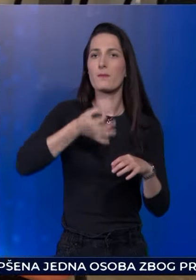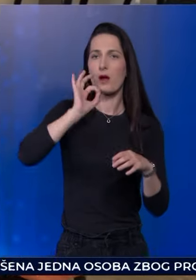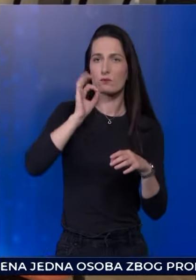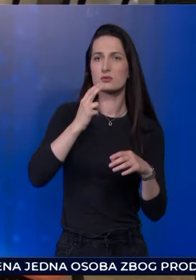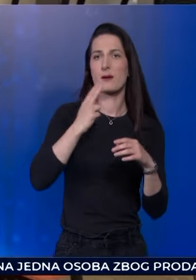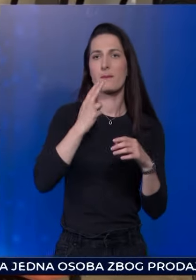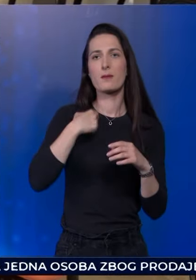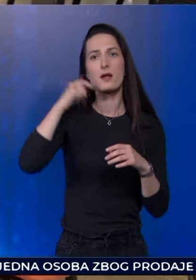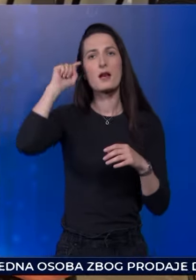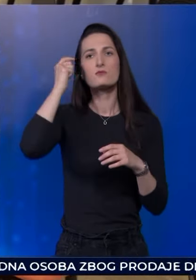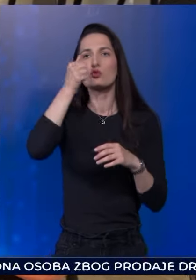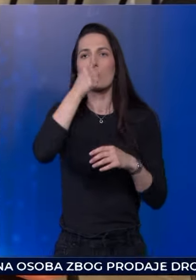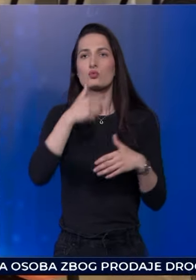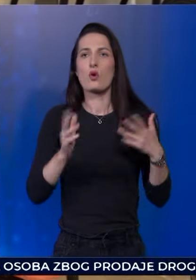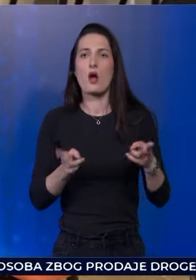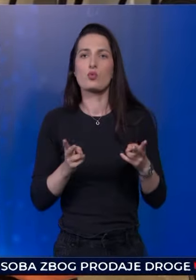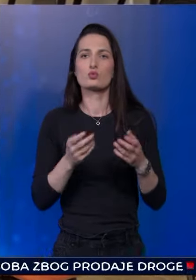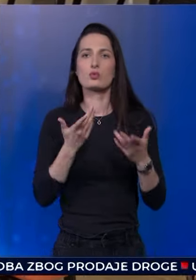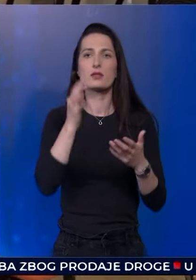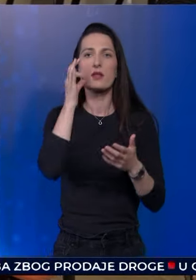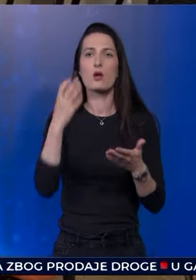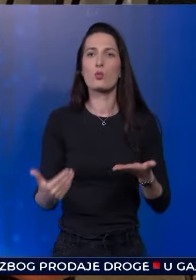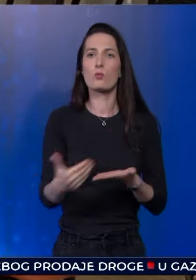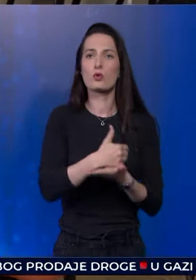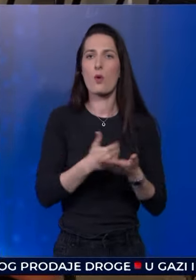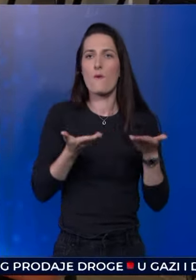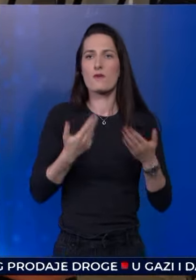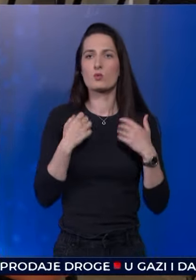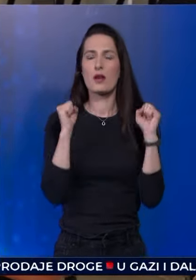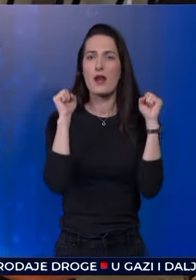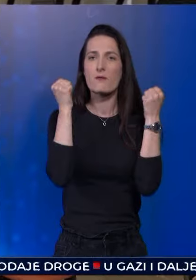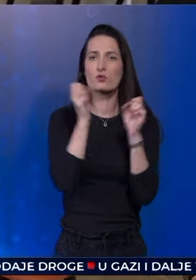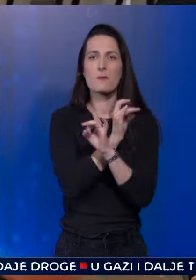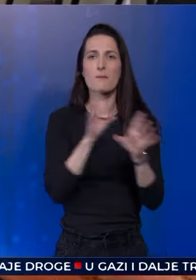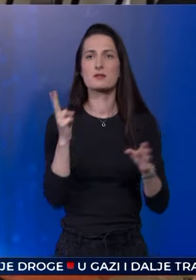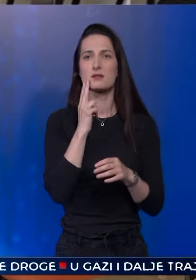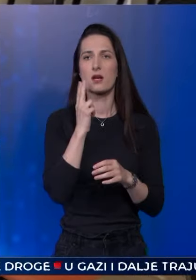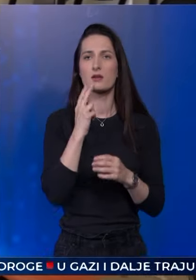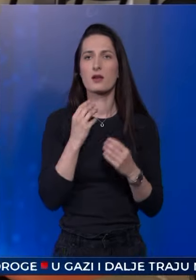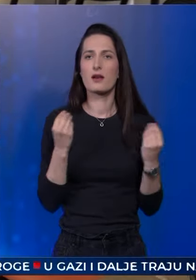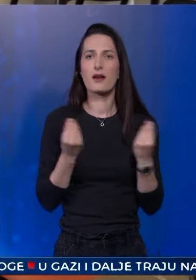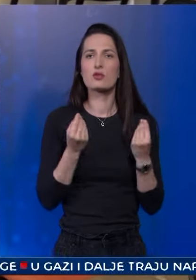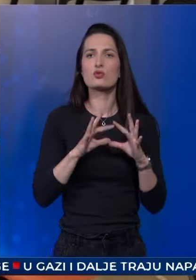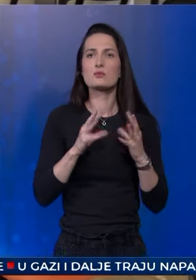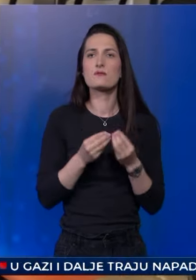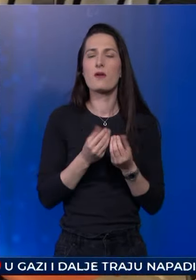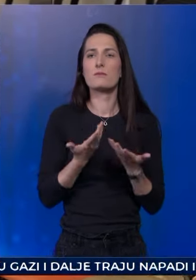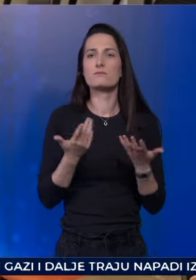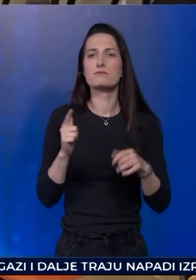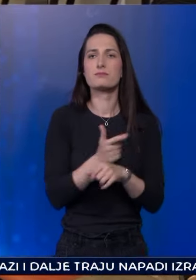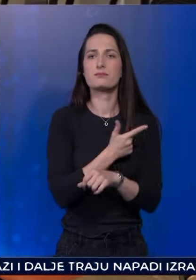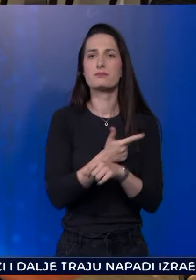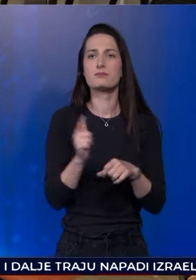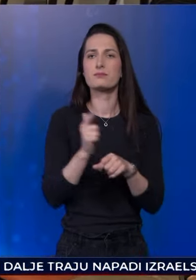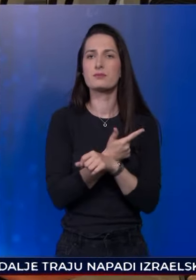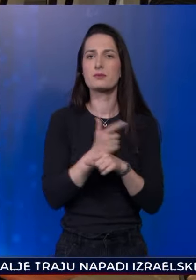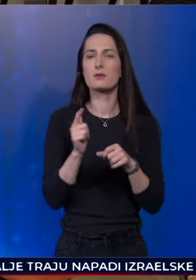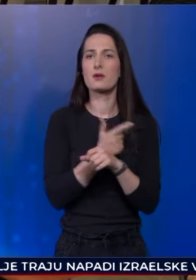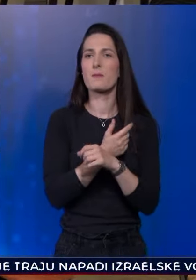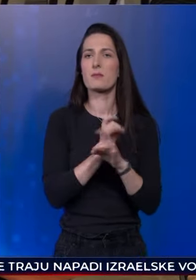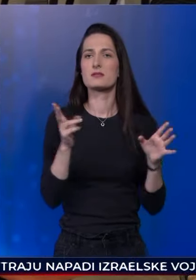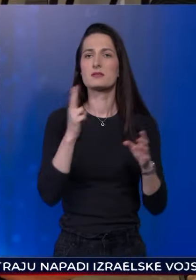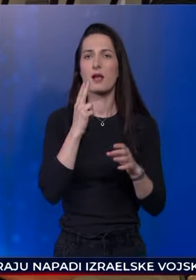ujutru da ustanem da popim kafu, da zapalim, razmišljam šta ću, kako ću dan potrebiti. A ovako, kad sam